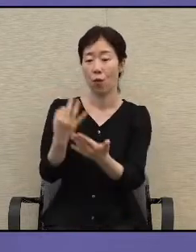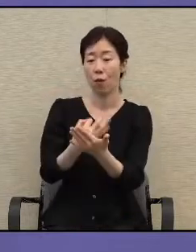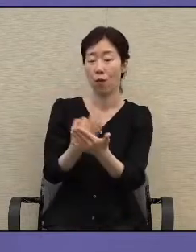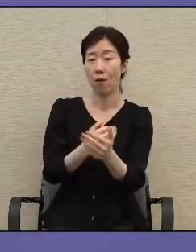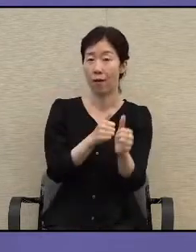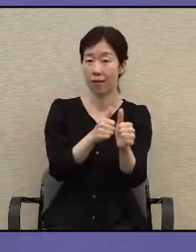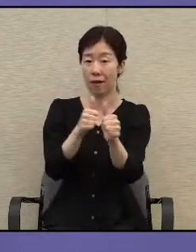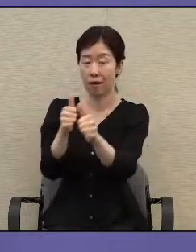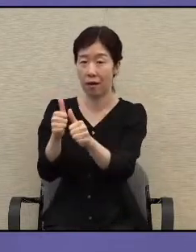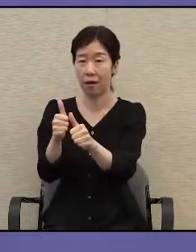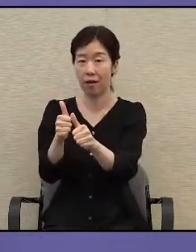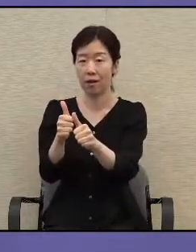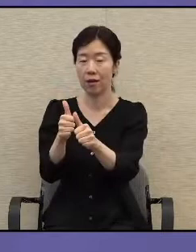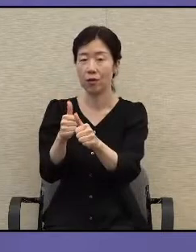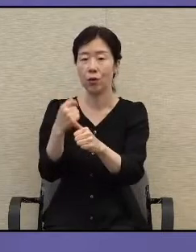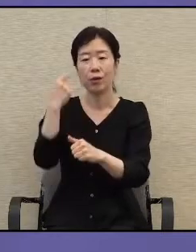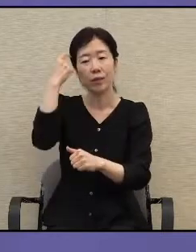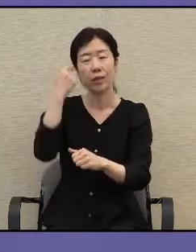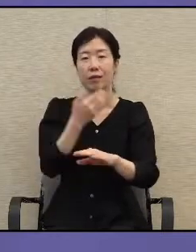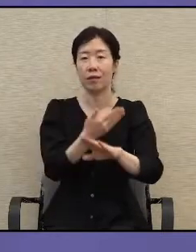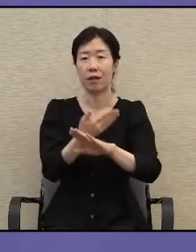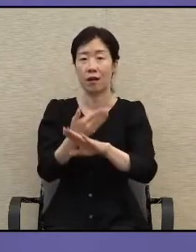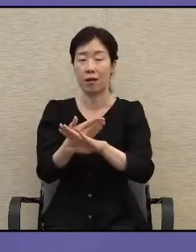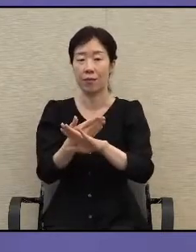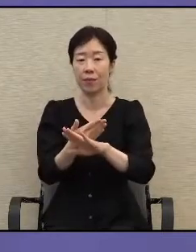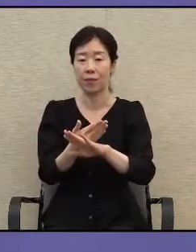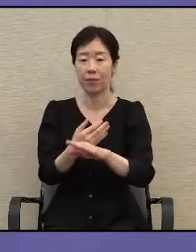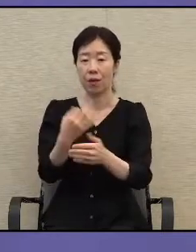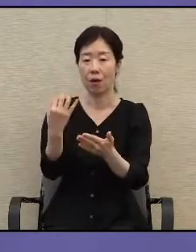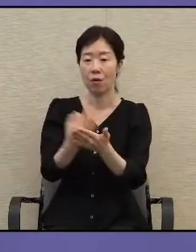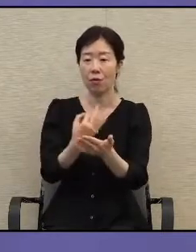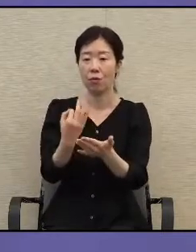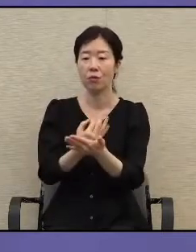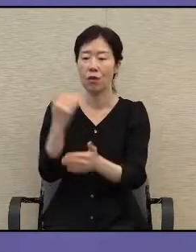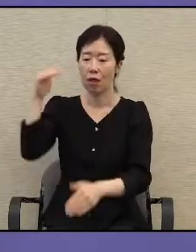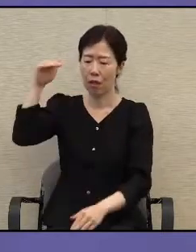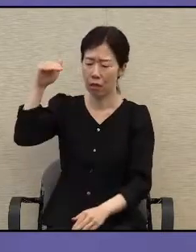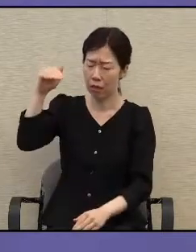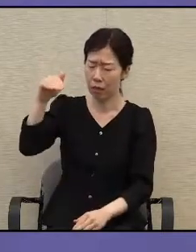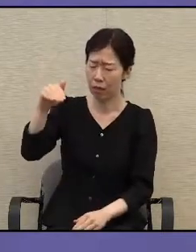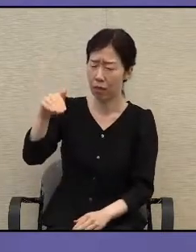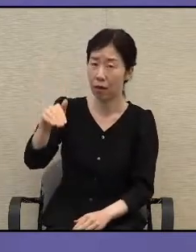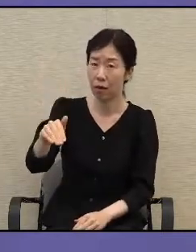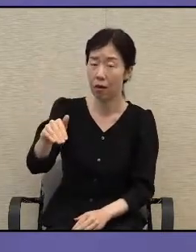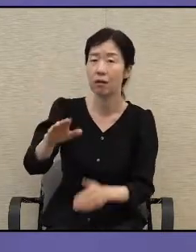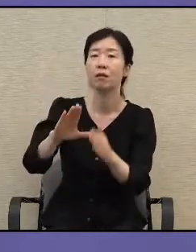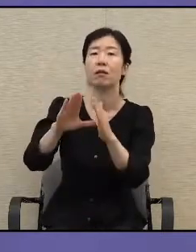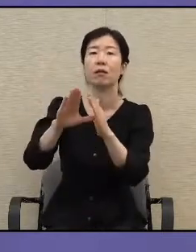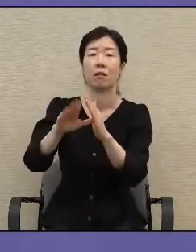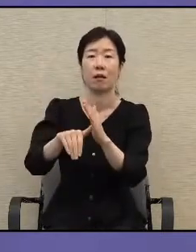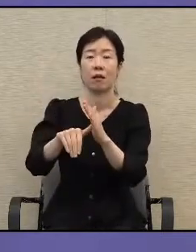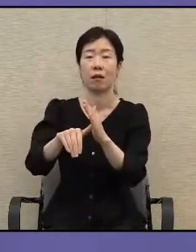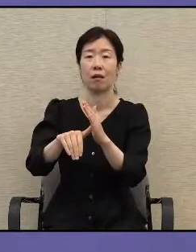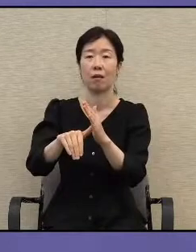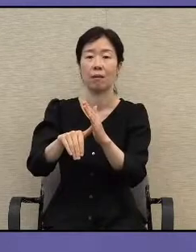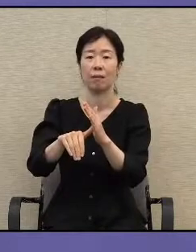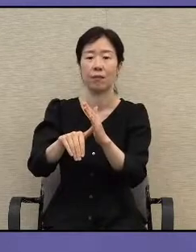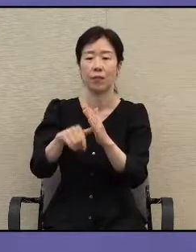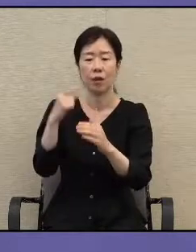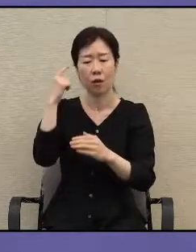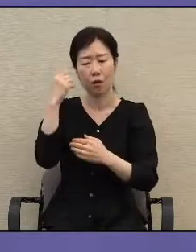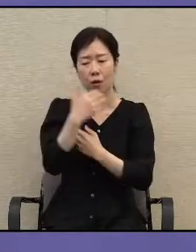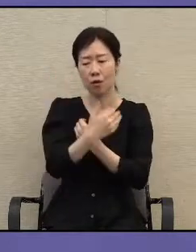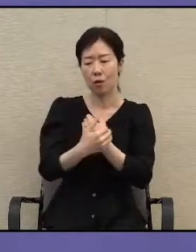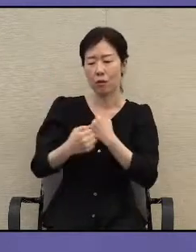특히나 저희 정신건강 실태조사를 보면 특히 소득 변화에 따른 이런 그 집단 간 차이가 모든 그 정신건강